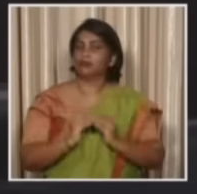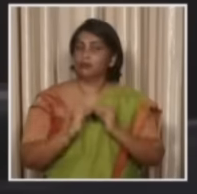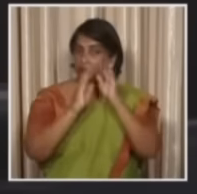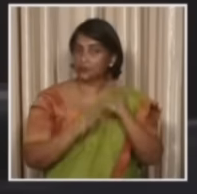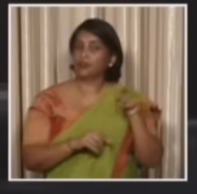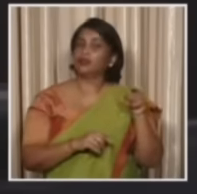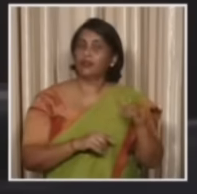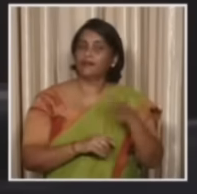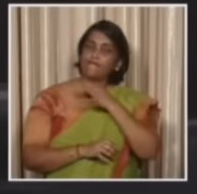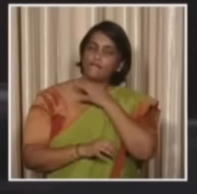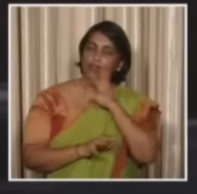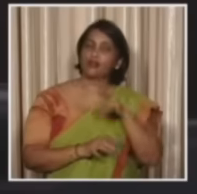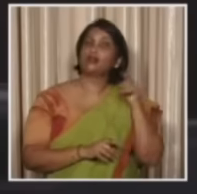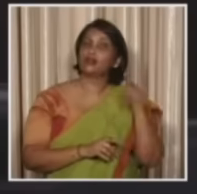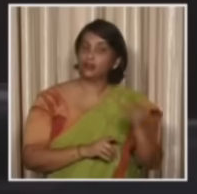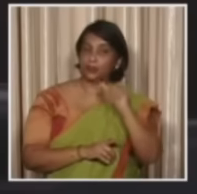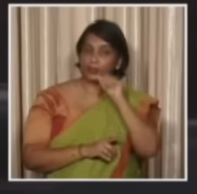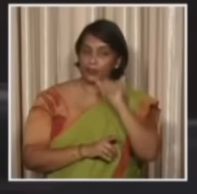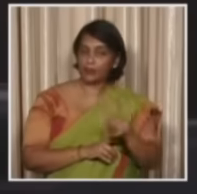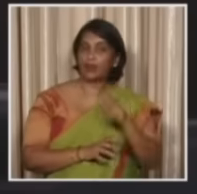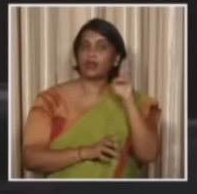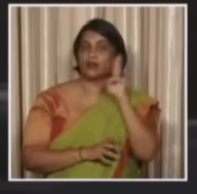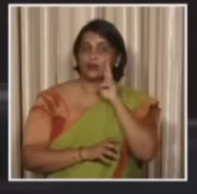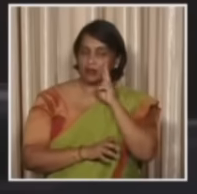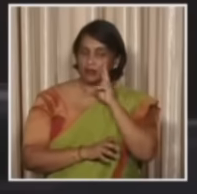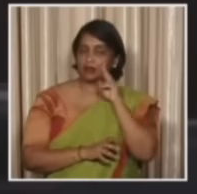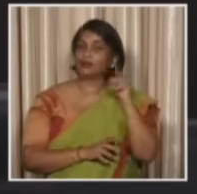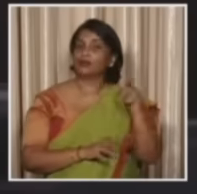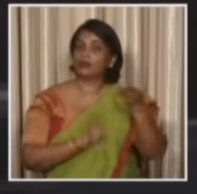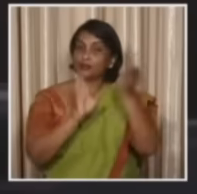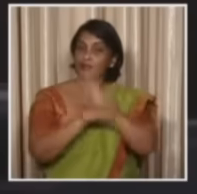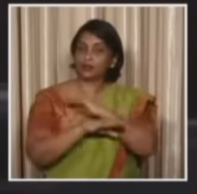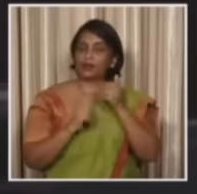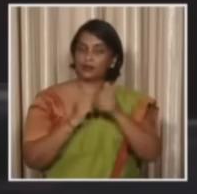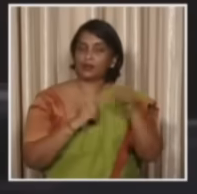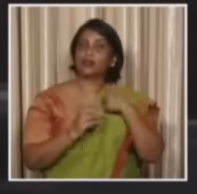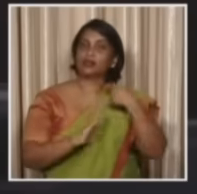එකම විහිළුවක්. මේක තමයි රනිල් වික්‍රමසිංහලා එදා ඉඳලා